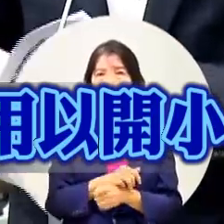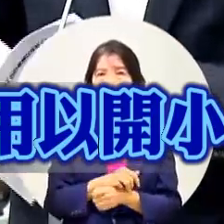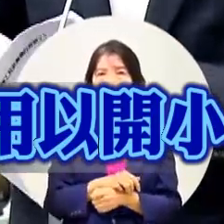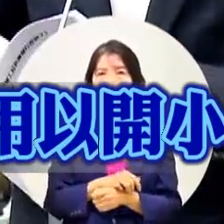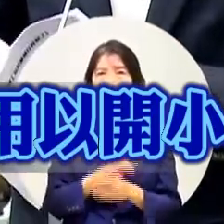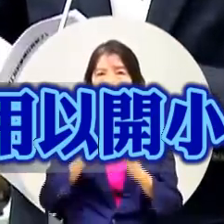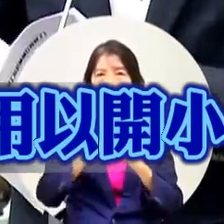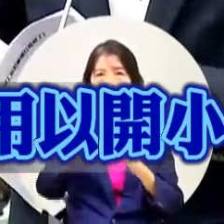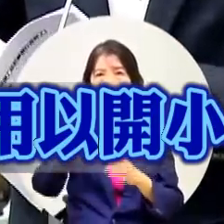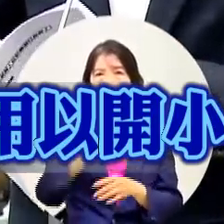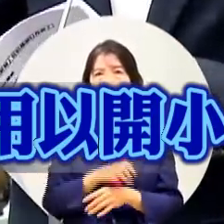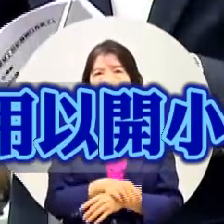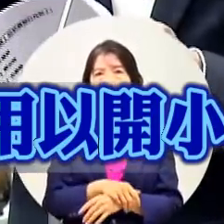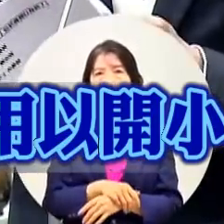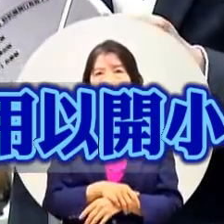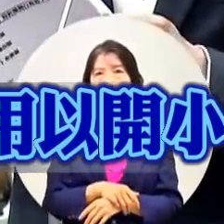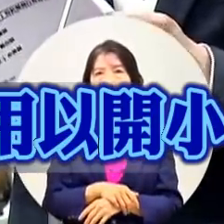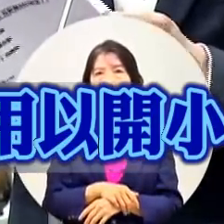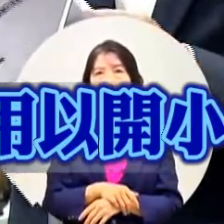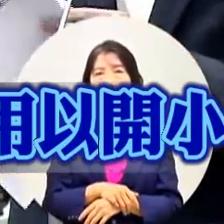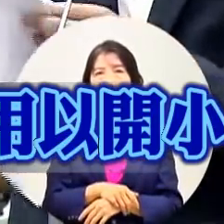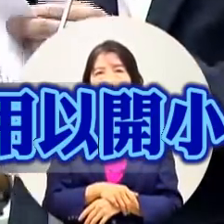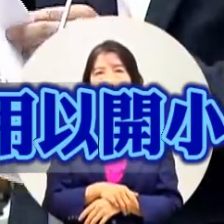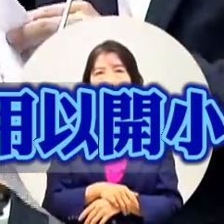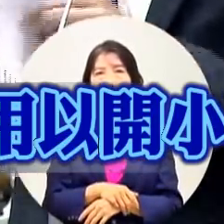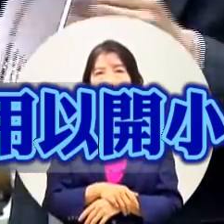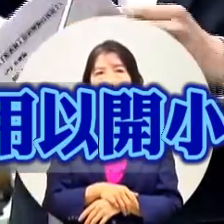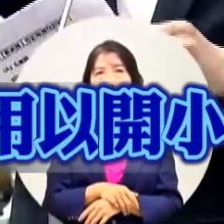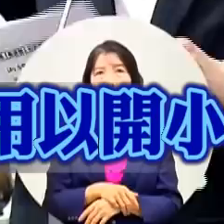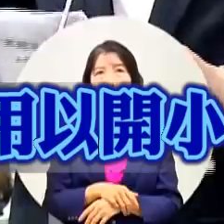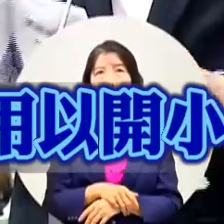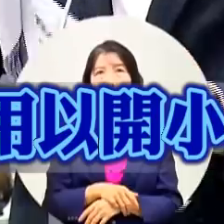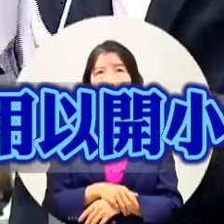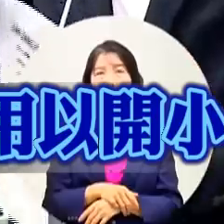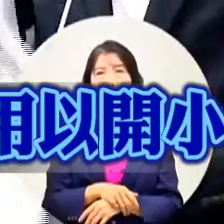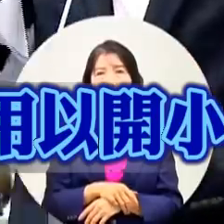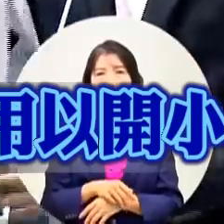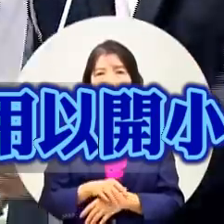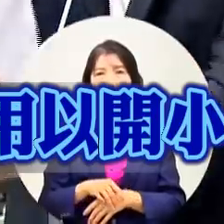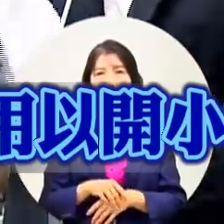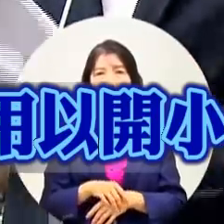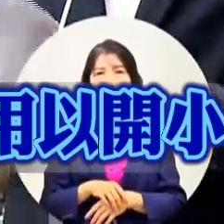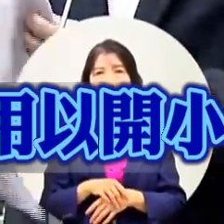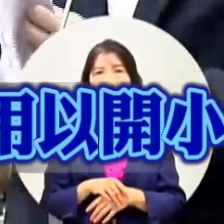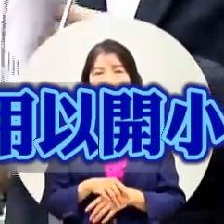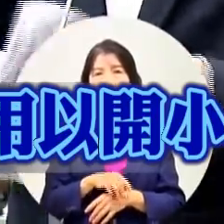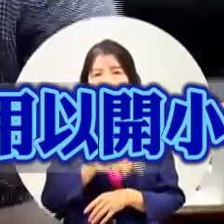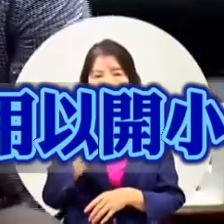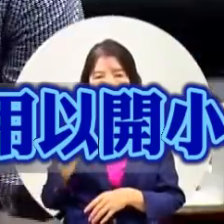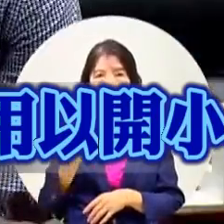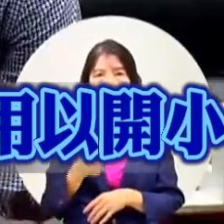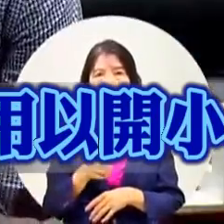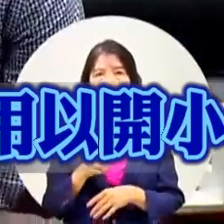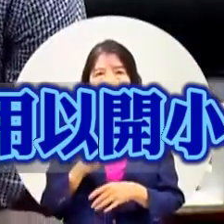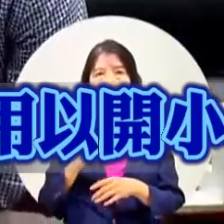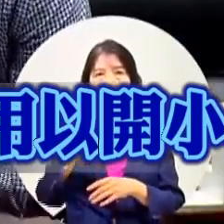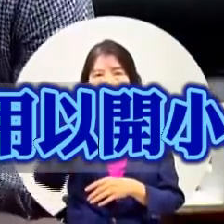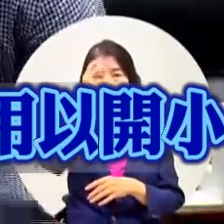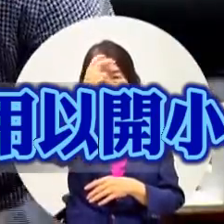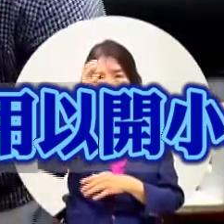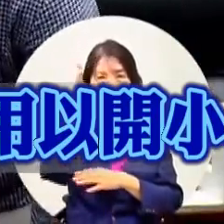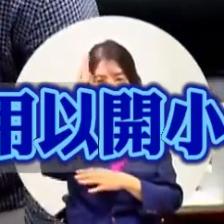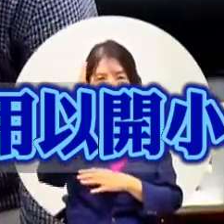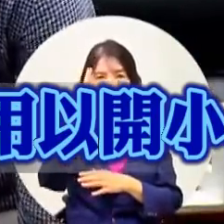局长， 懂。 好，谢谢，请坐下。好，我们直接跳到警政篇。